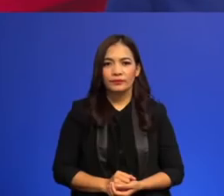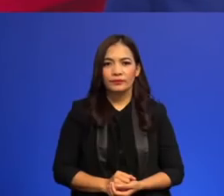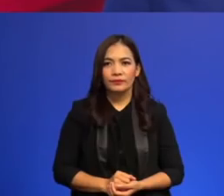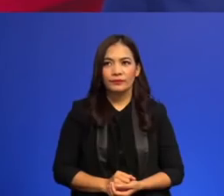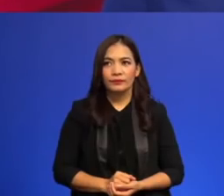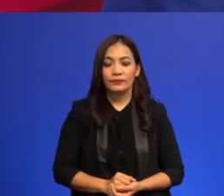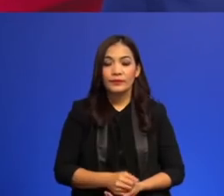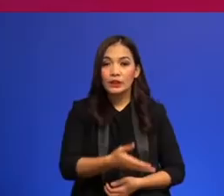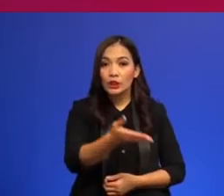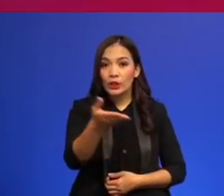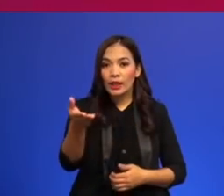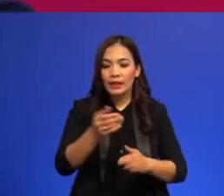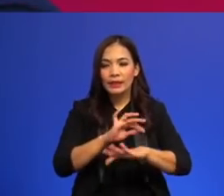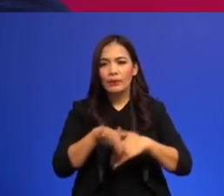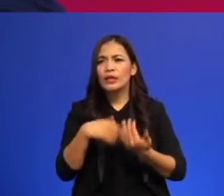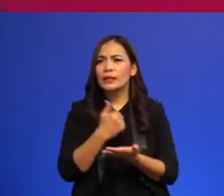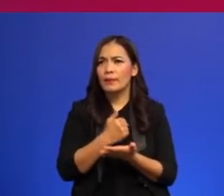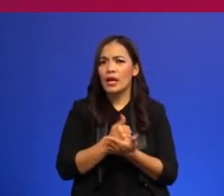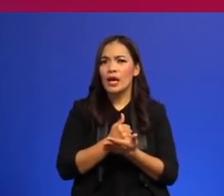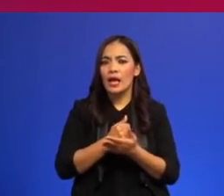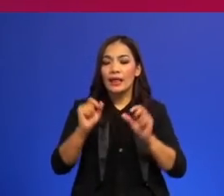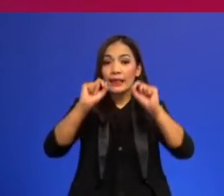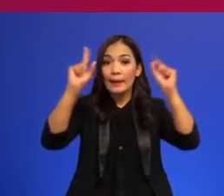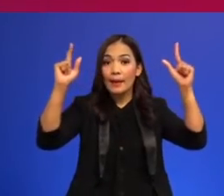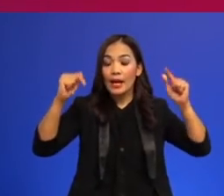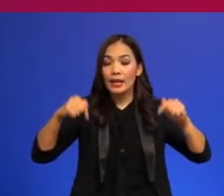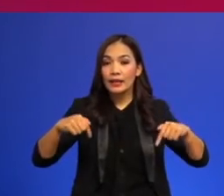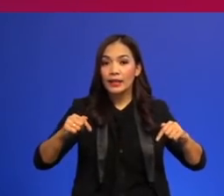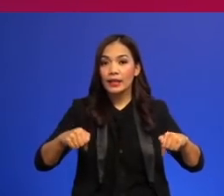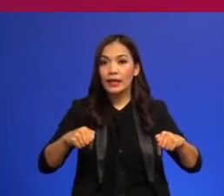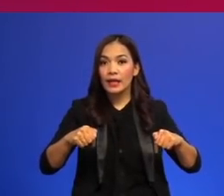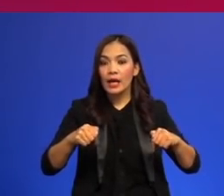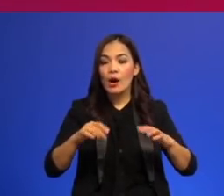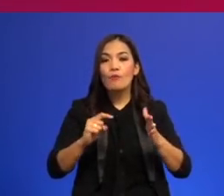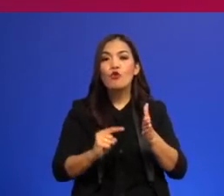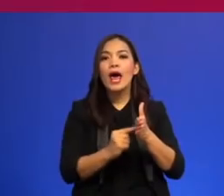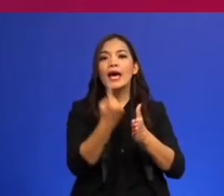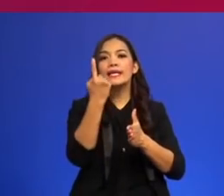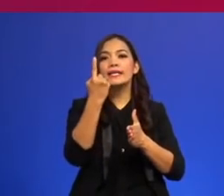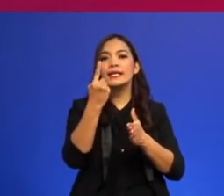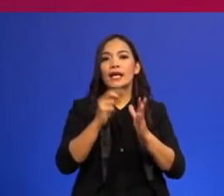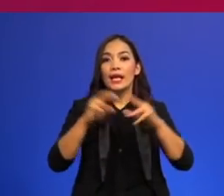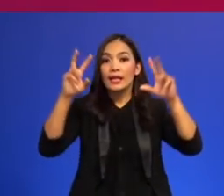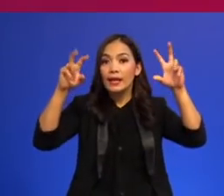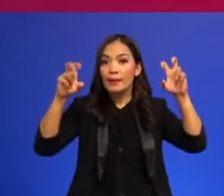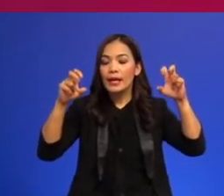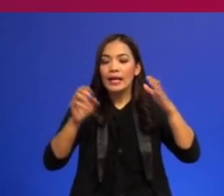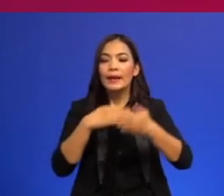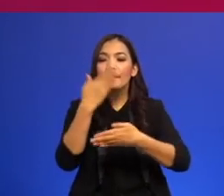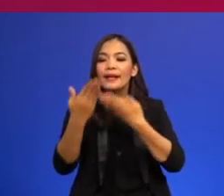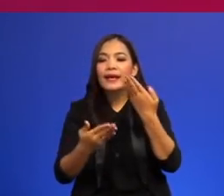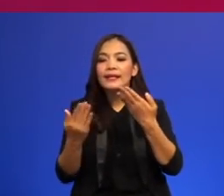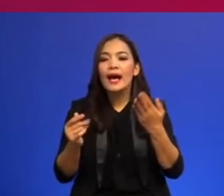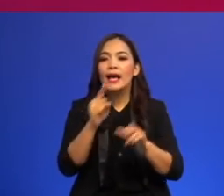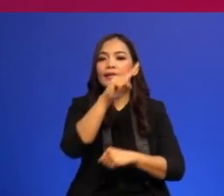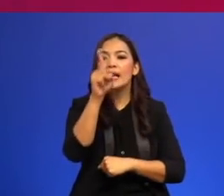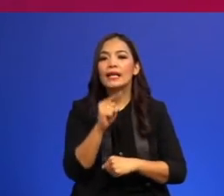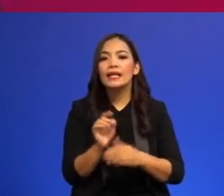Saudara sekalian, sebenarnya tema ini berangkat dari pertanyaan jemaat.